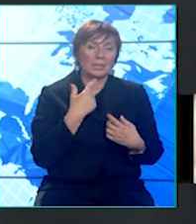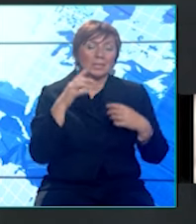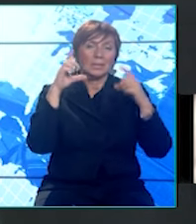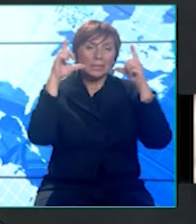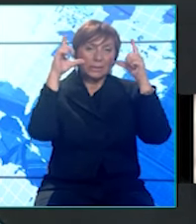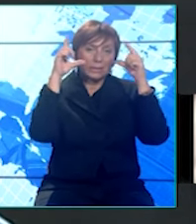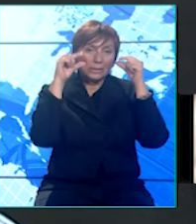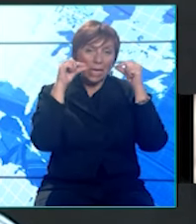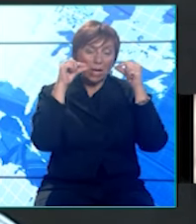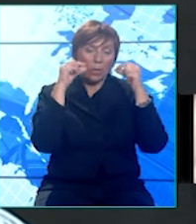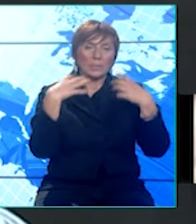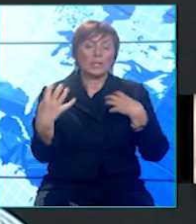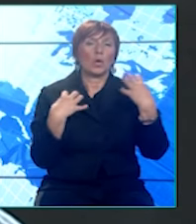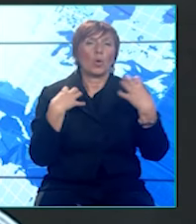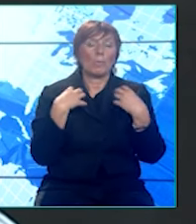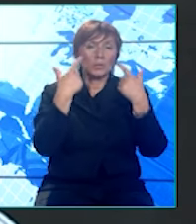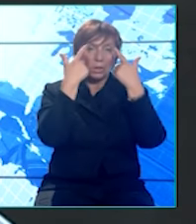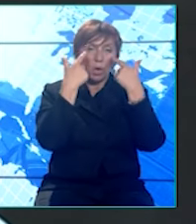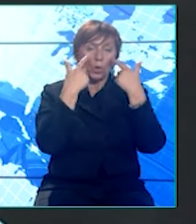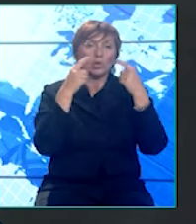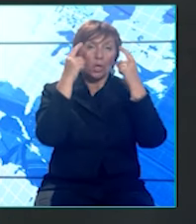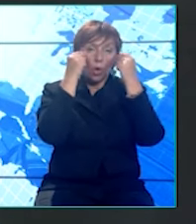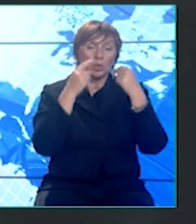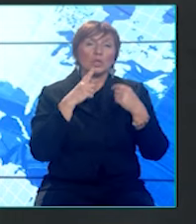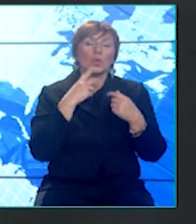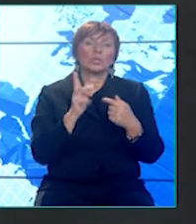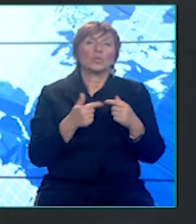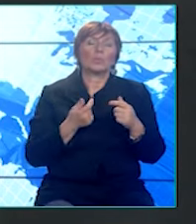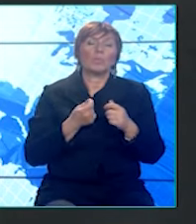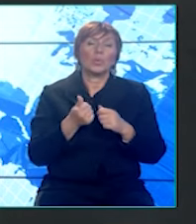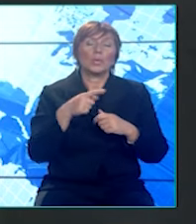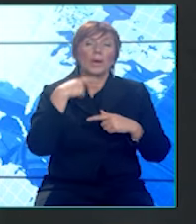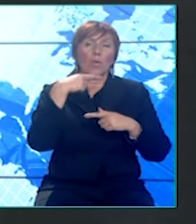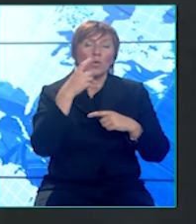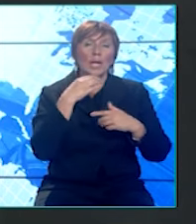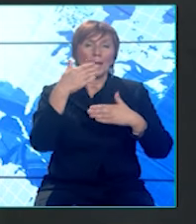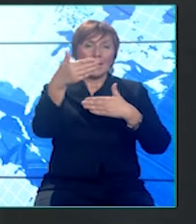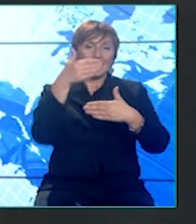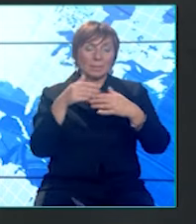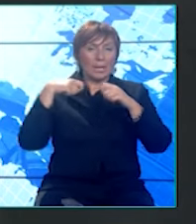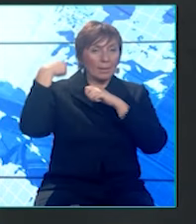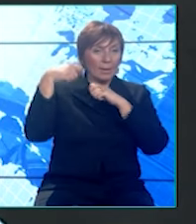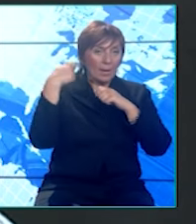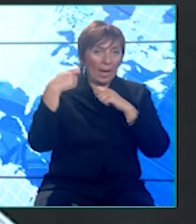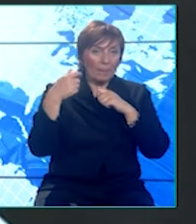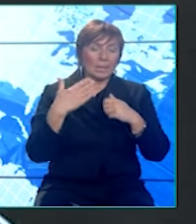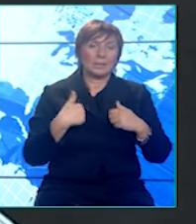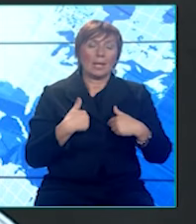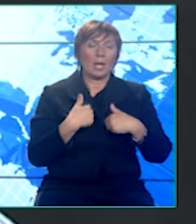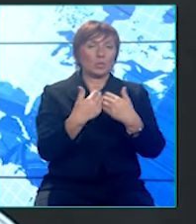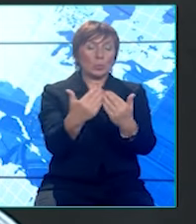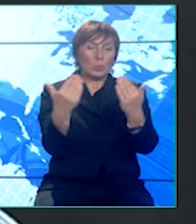Zaklopile su se još jedne glumačke oči. Oči koje su mnogo puta pričale ispred kamere i sa scene za našu